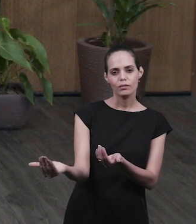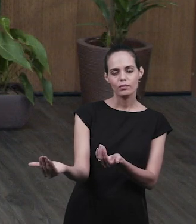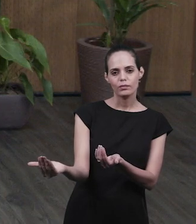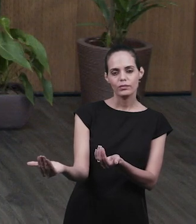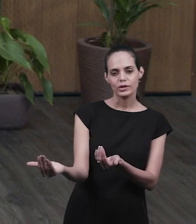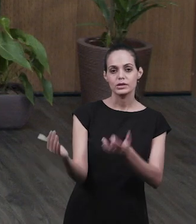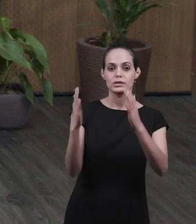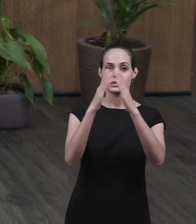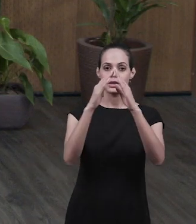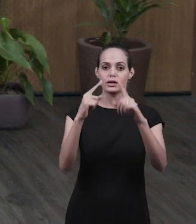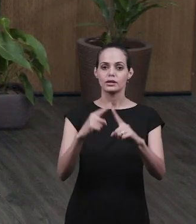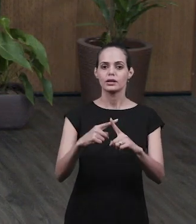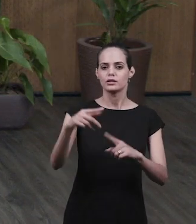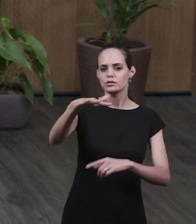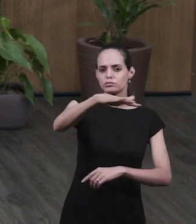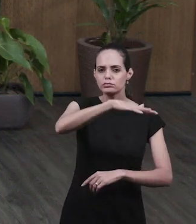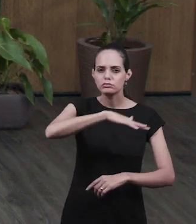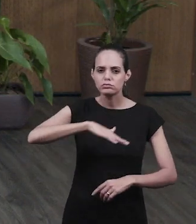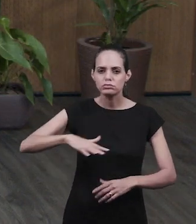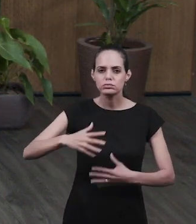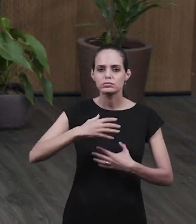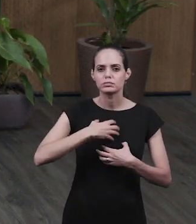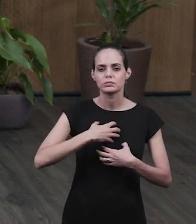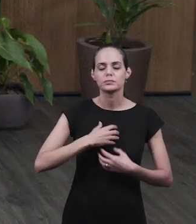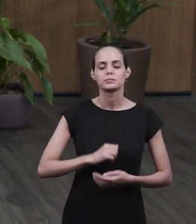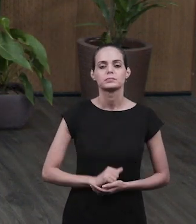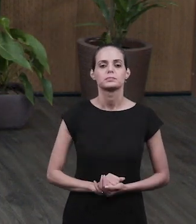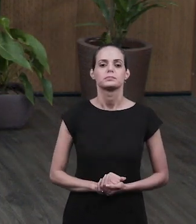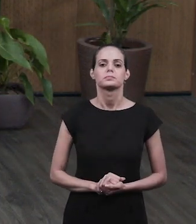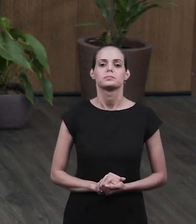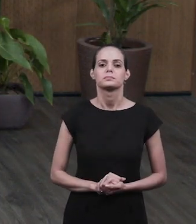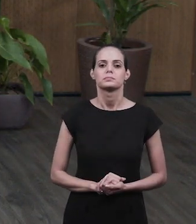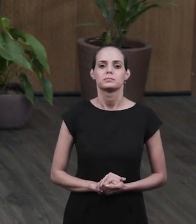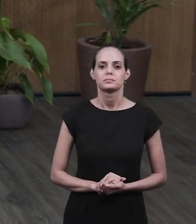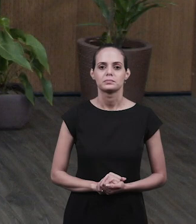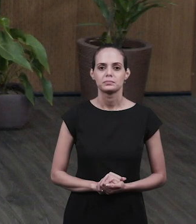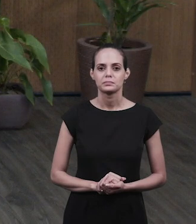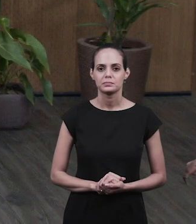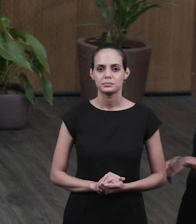des jeunes, sur toute l'Église.